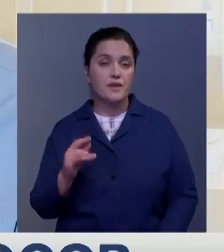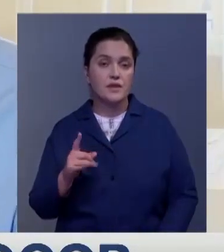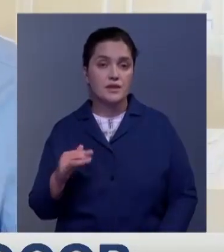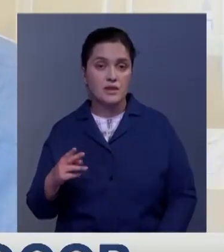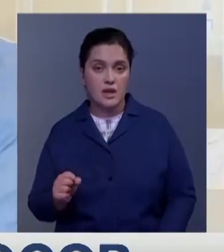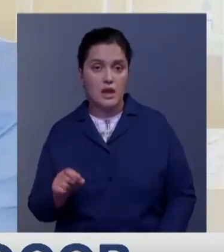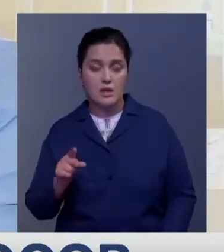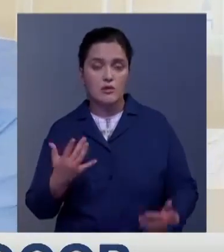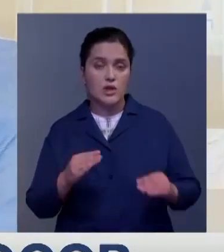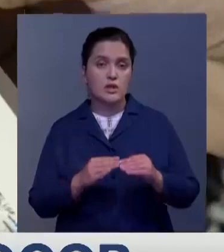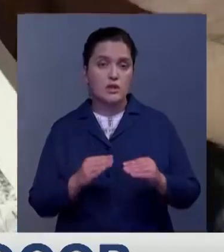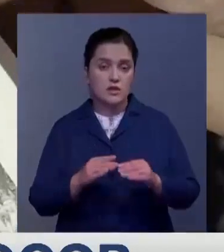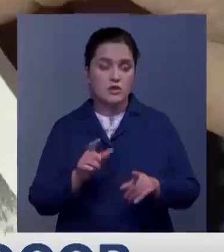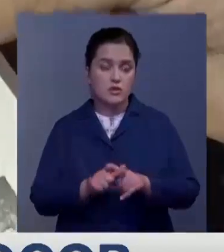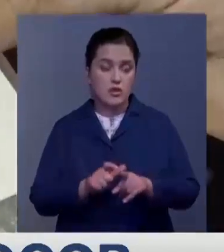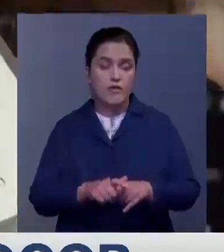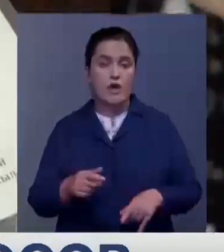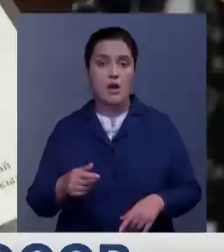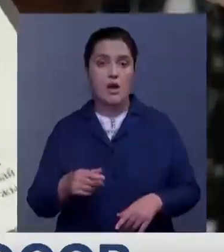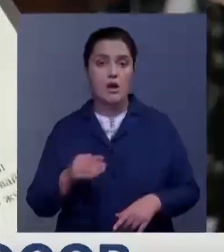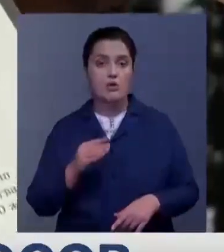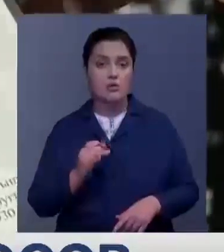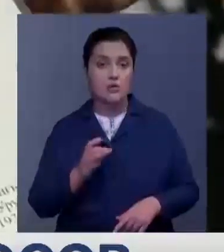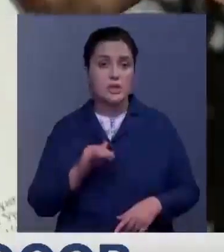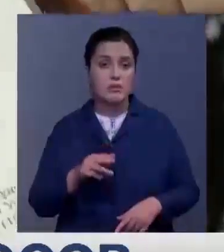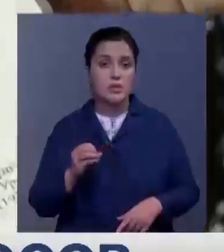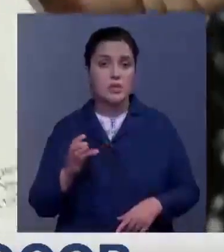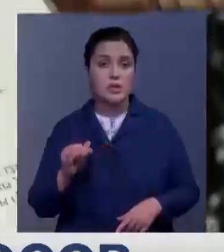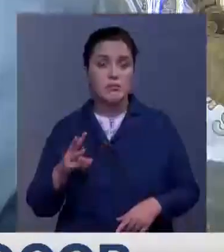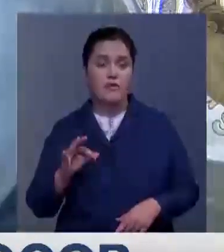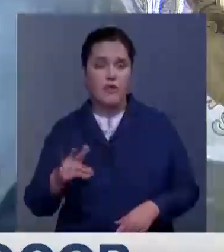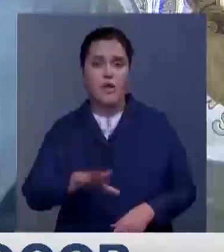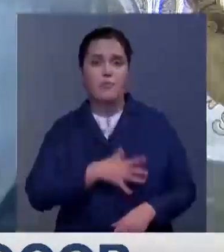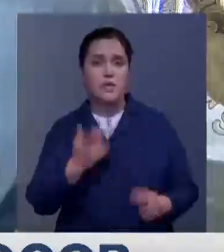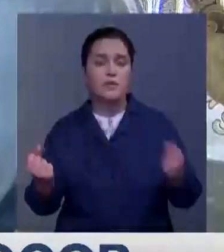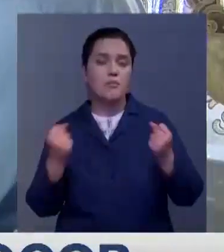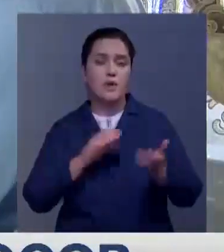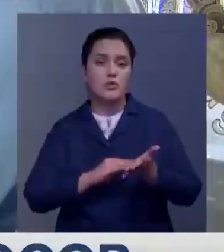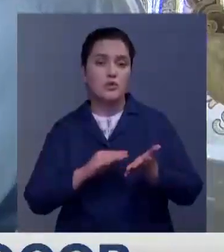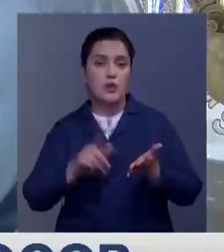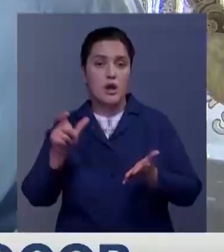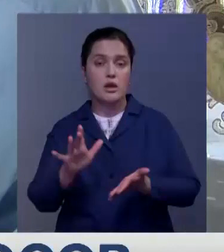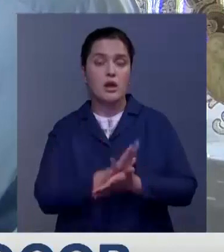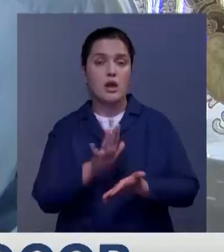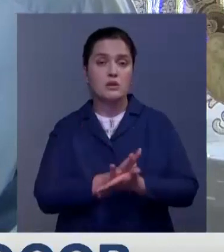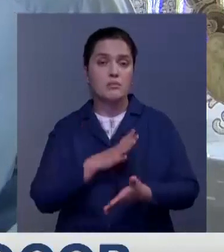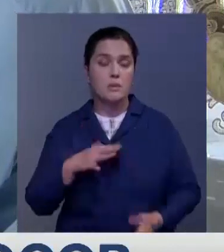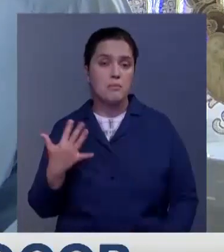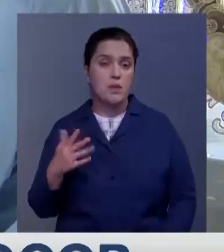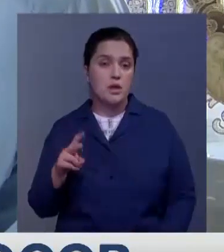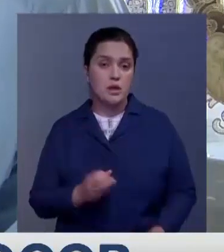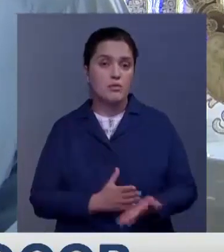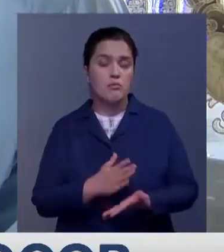Физика, там тоже 10 слов. Жусип Хисимов отработал спортивным журналистом в газете без малого полвека. Написал